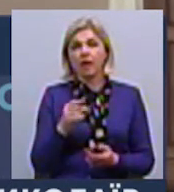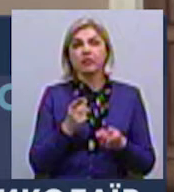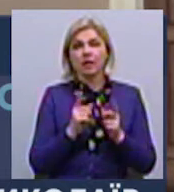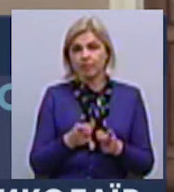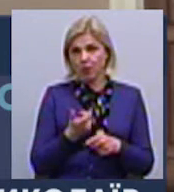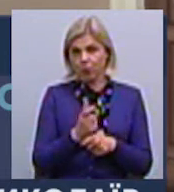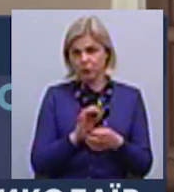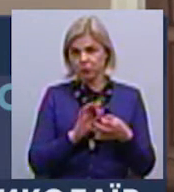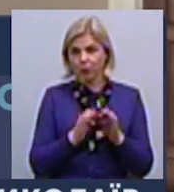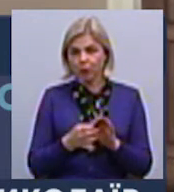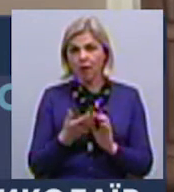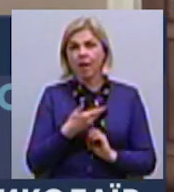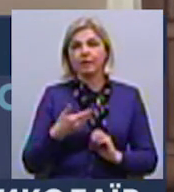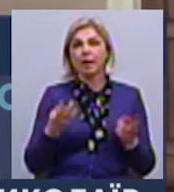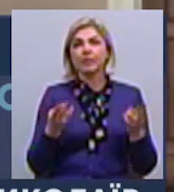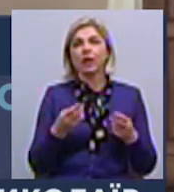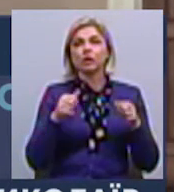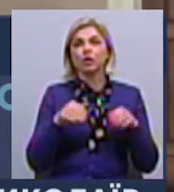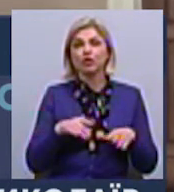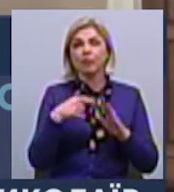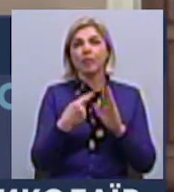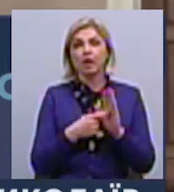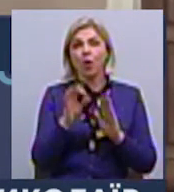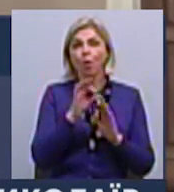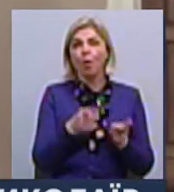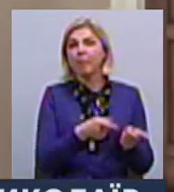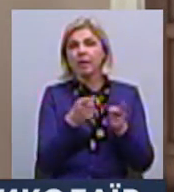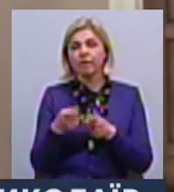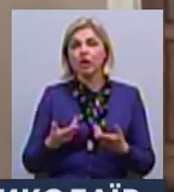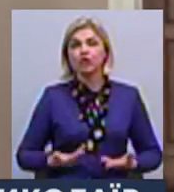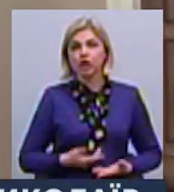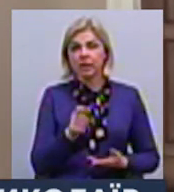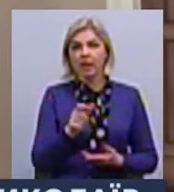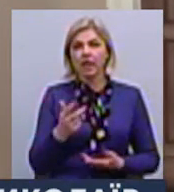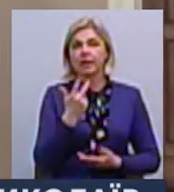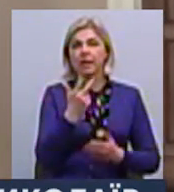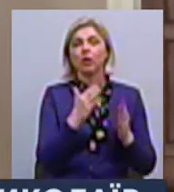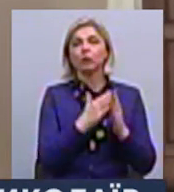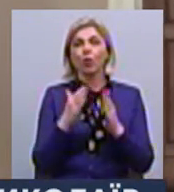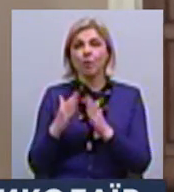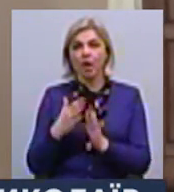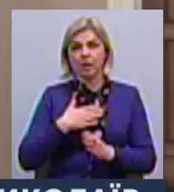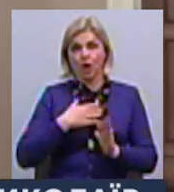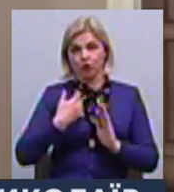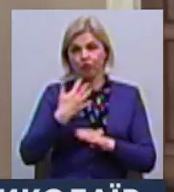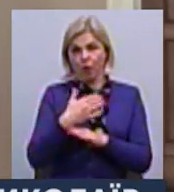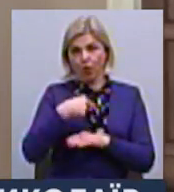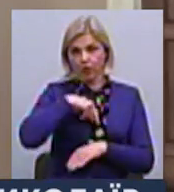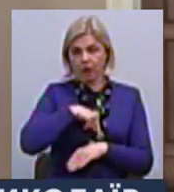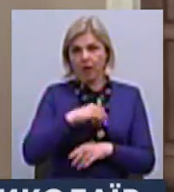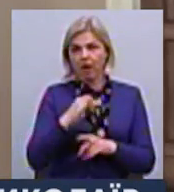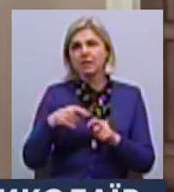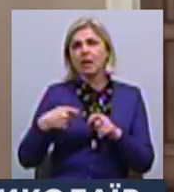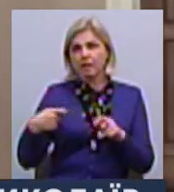дуже складні. Нам треба вирішити питання з відселенням жителів трьох будинків у нашому дворі. І як би затягується дуже цей процес. Ми